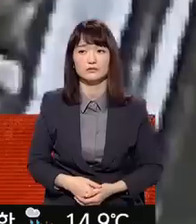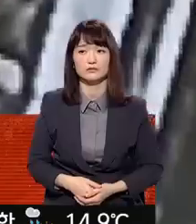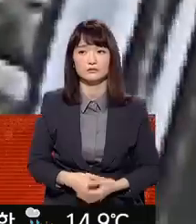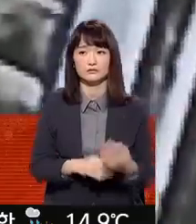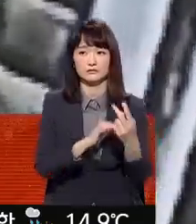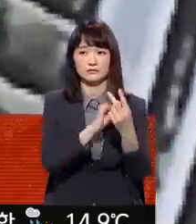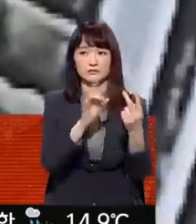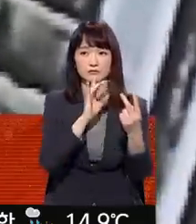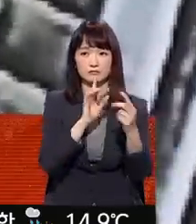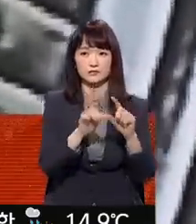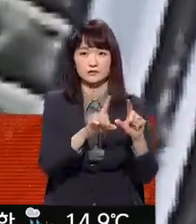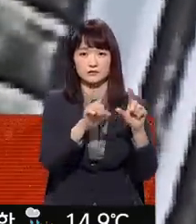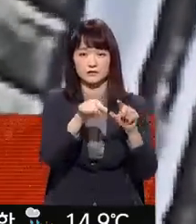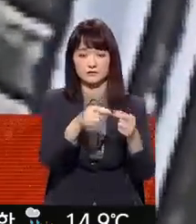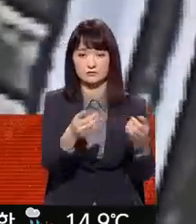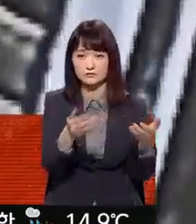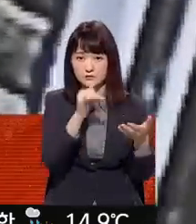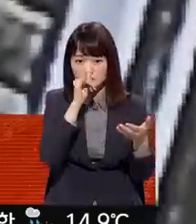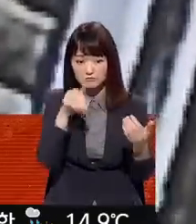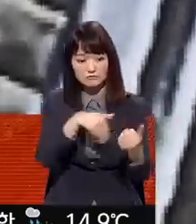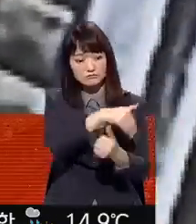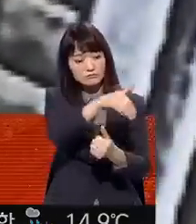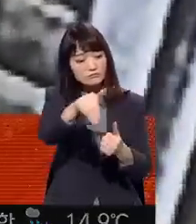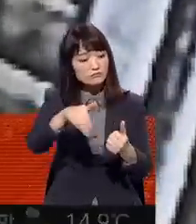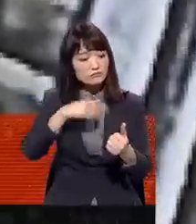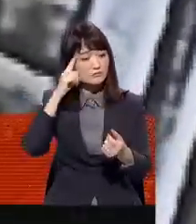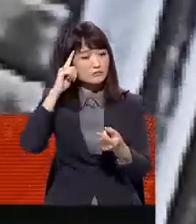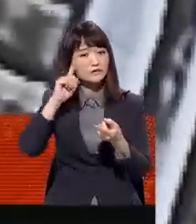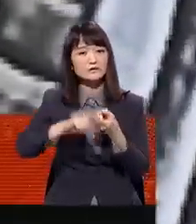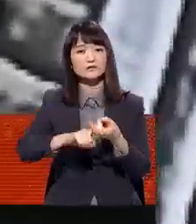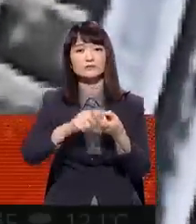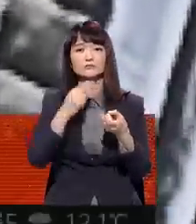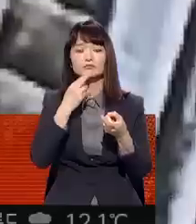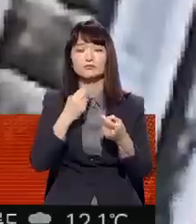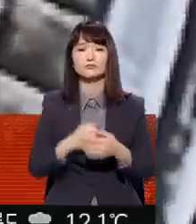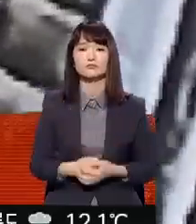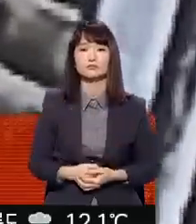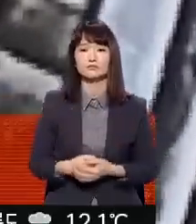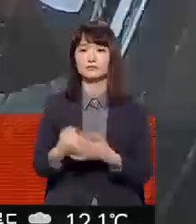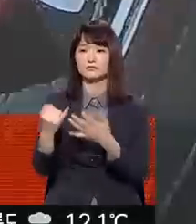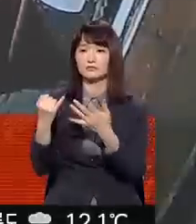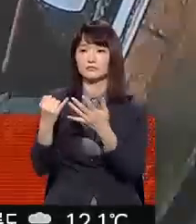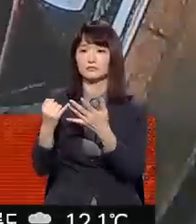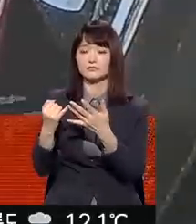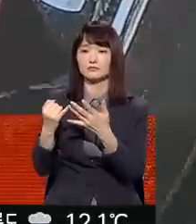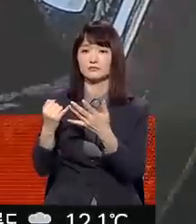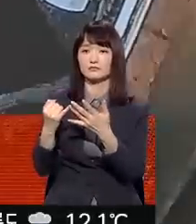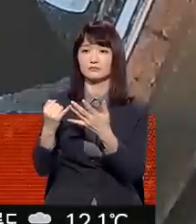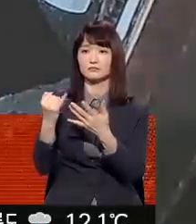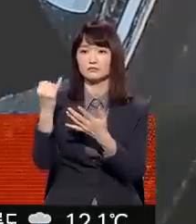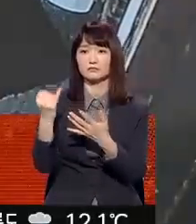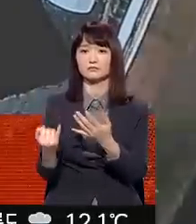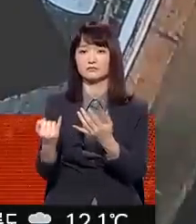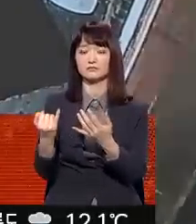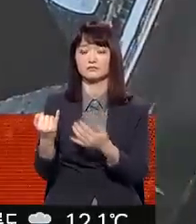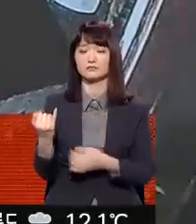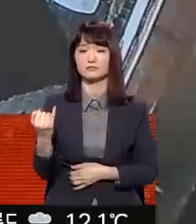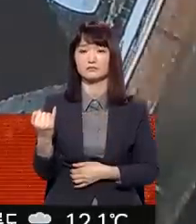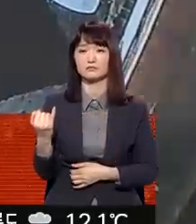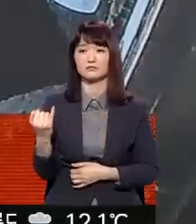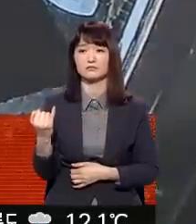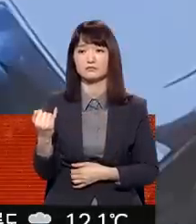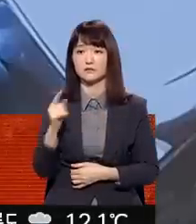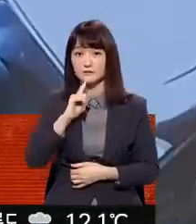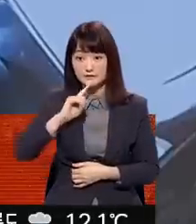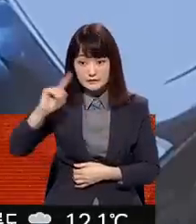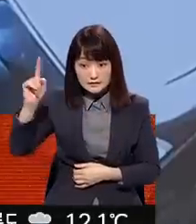둘만 생활하니까 이런 상황이 벌어서도 주변에서 신경을 안 쓰고 아까 말했듯이 그 넷째 동생이죠. 넷째 동생이